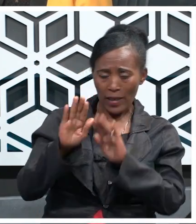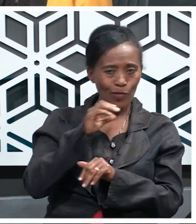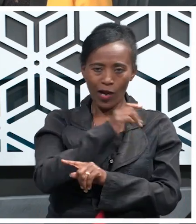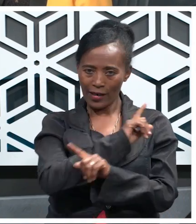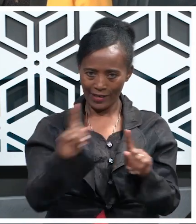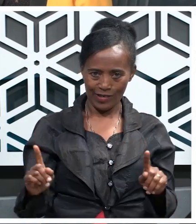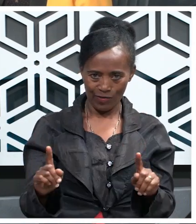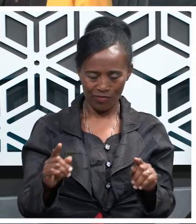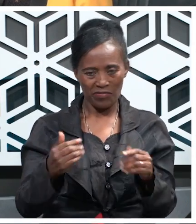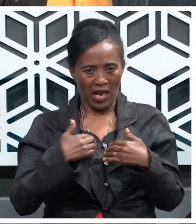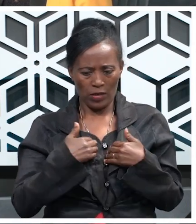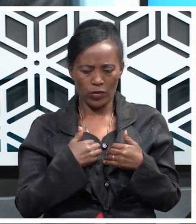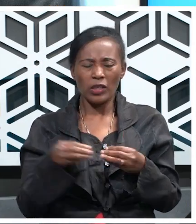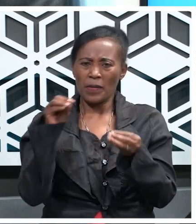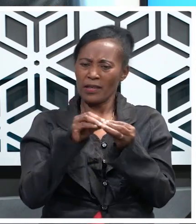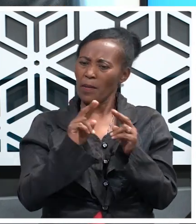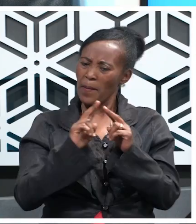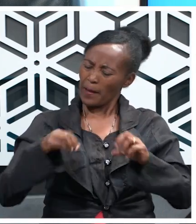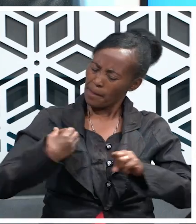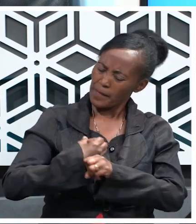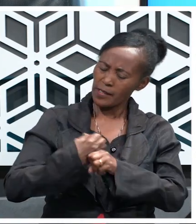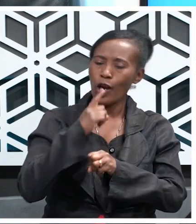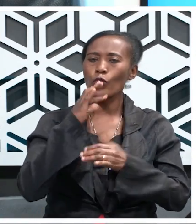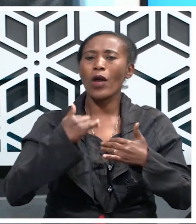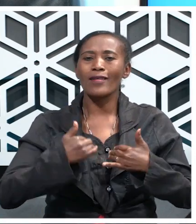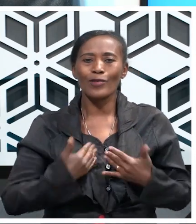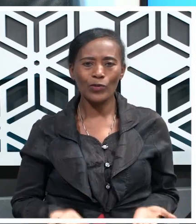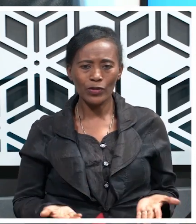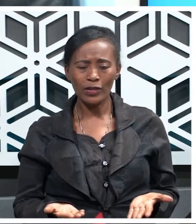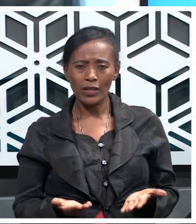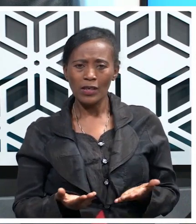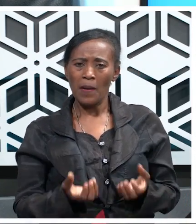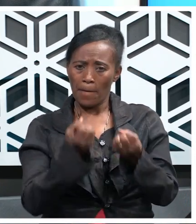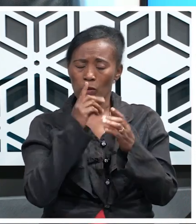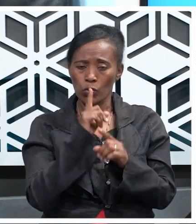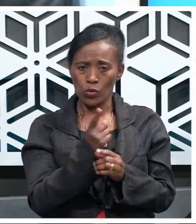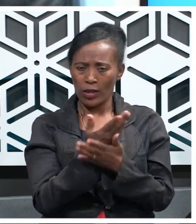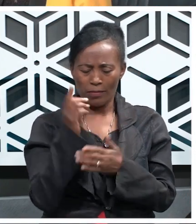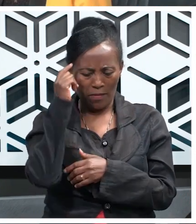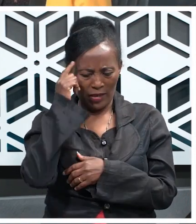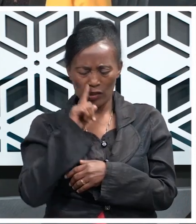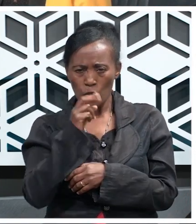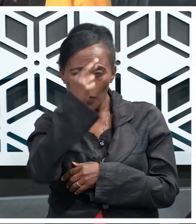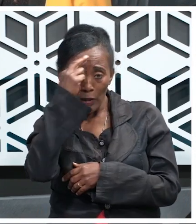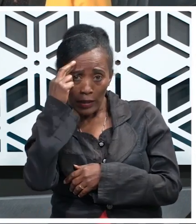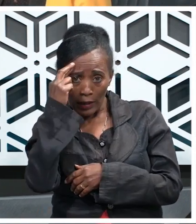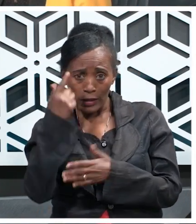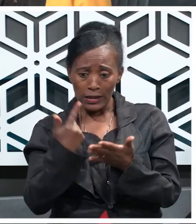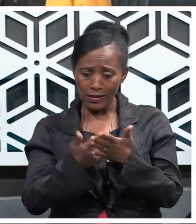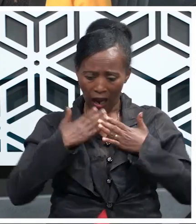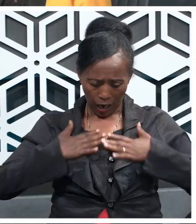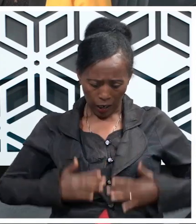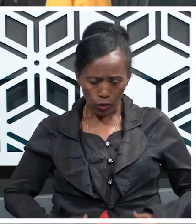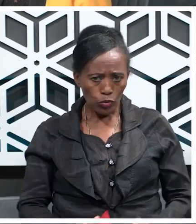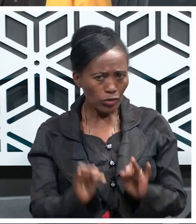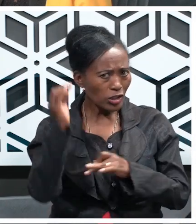እነሱ እንደሚገምቱት አይደለም እየኖርኩ ያለሁት ሞርዛን በጣም እየሰራሁ ነው ያለሁት መስራት አለብኝ ብዬ ነው የማስበው ምክንያቱም